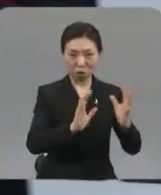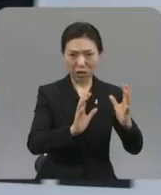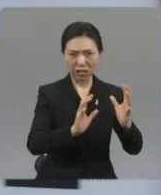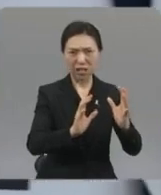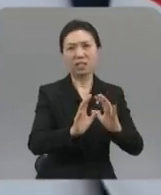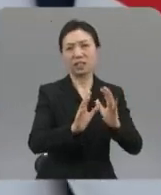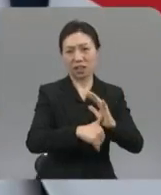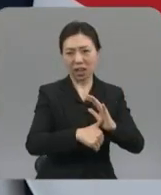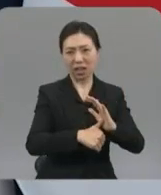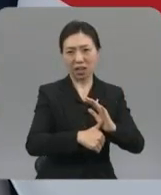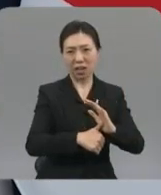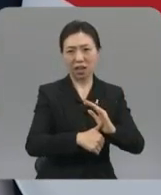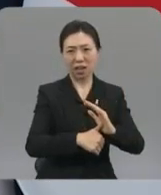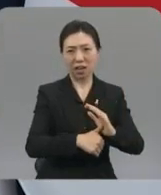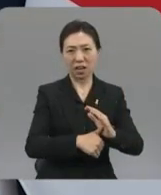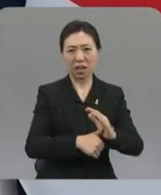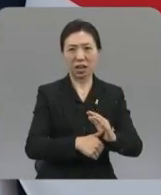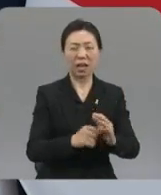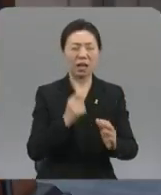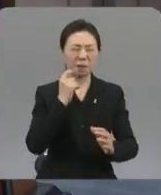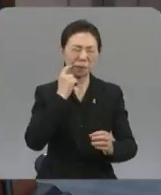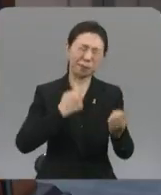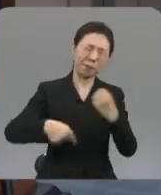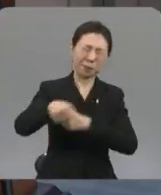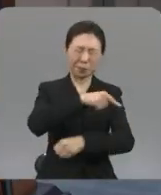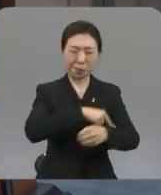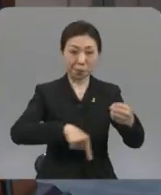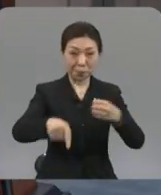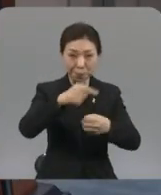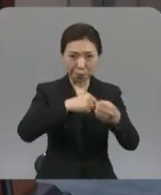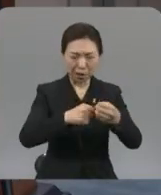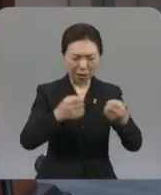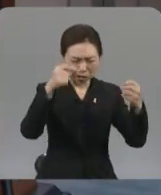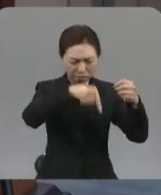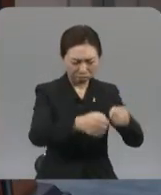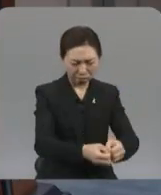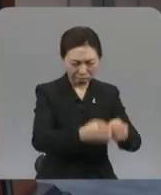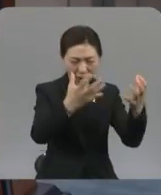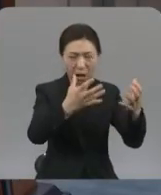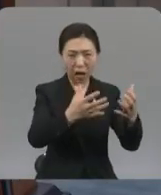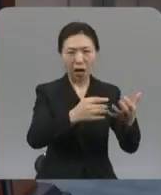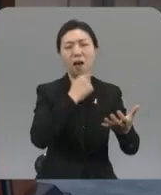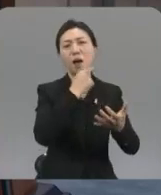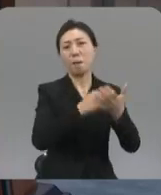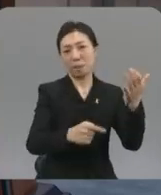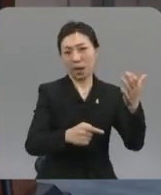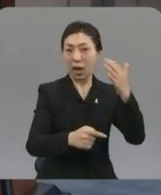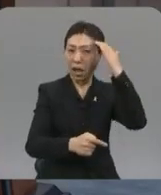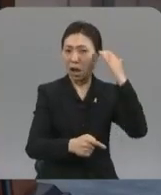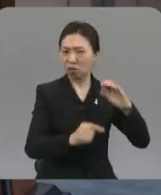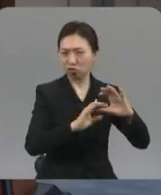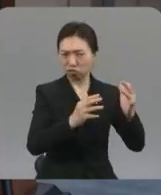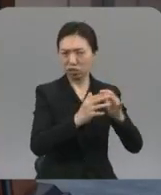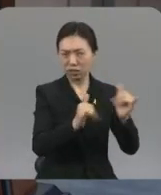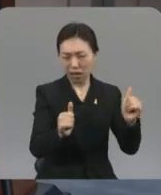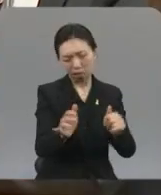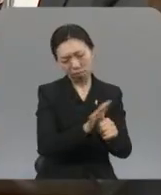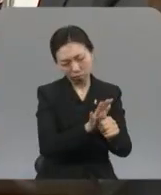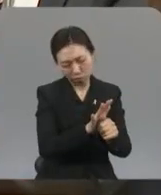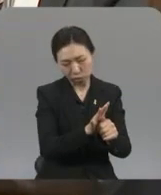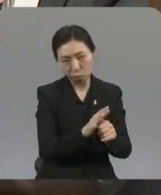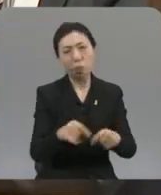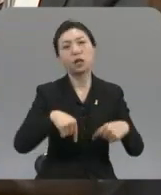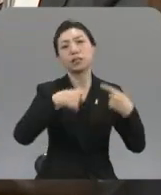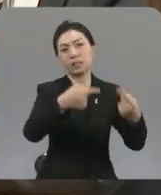environnement difficile sans pour autant demander pardon le président Younes a précisé que le plus important est d'exprimer une volonté sincère